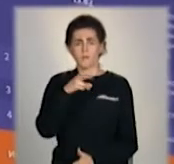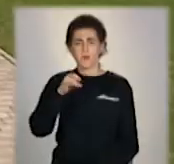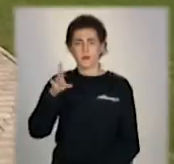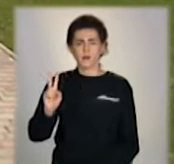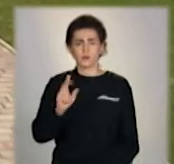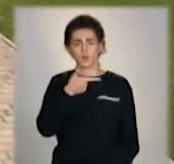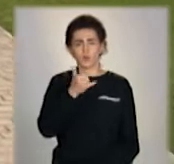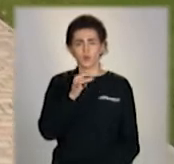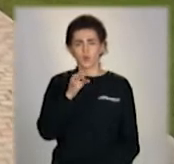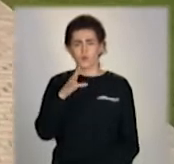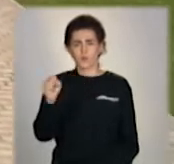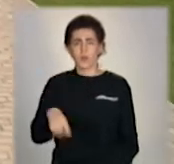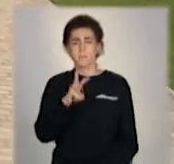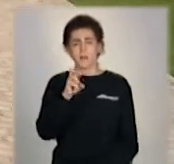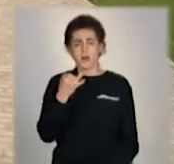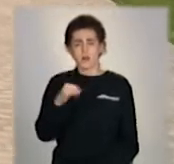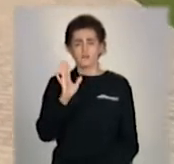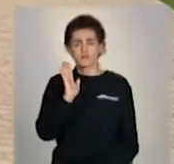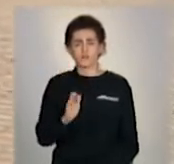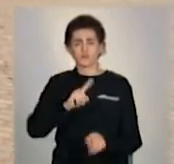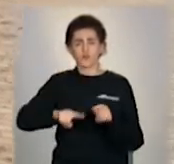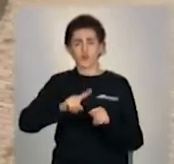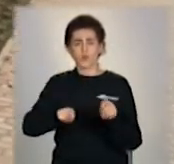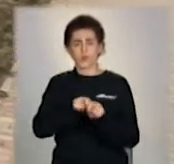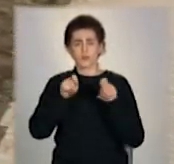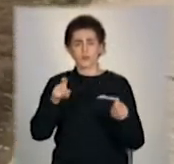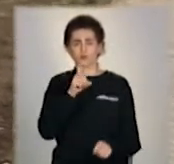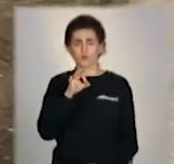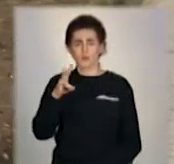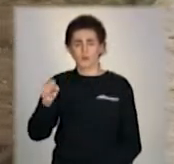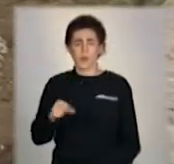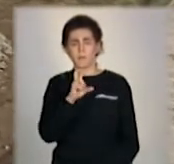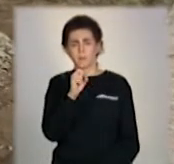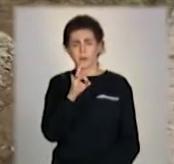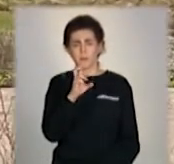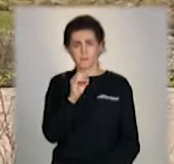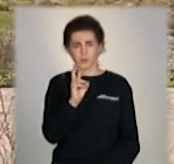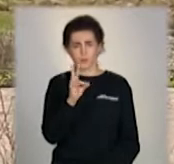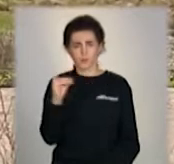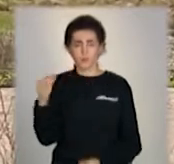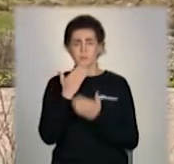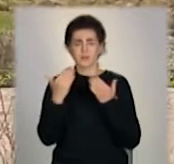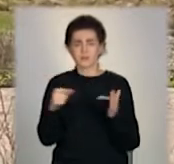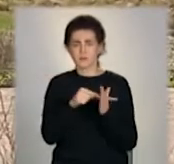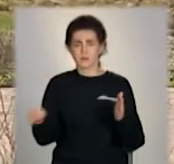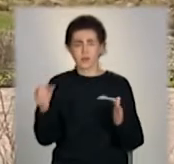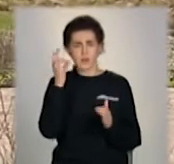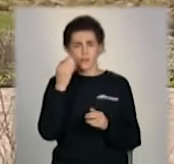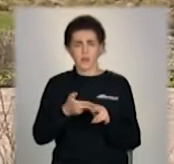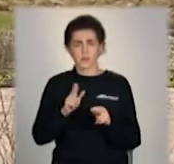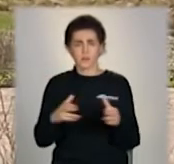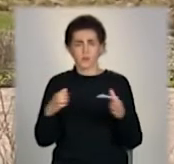Гурова. Вже у травні маріупольці зможуть відвідати там зону барбекю. Загалом за останні 5 років металургійна компанія